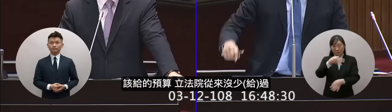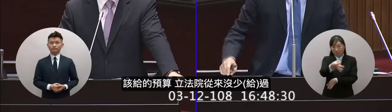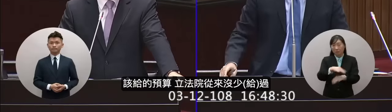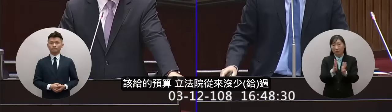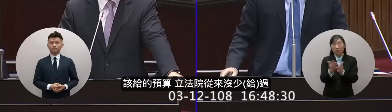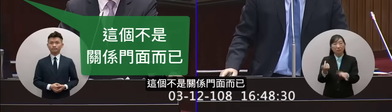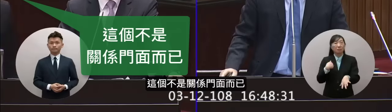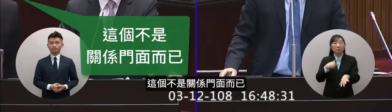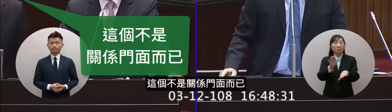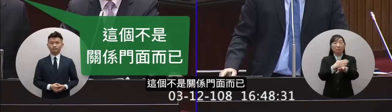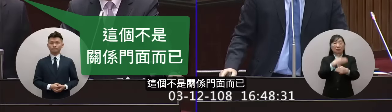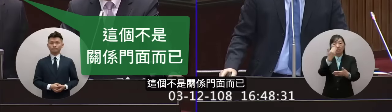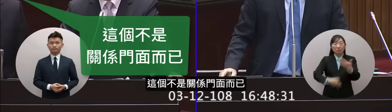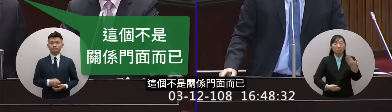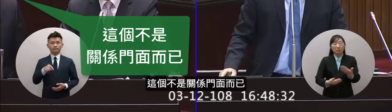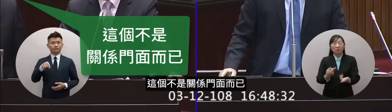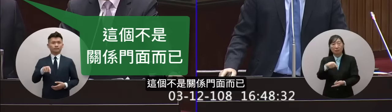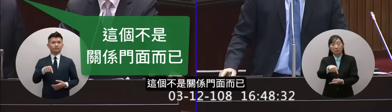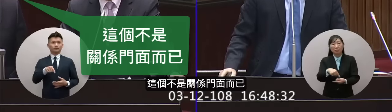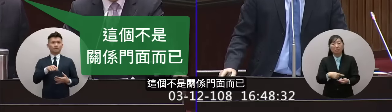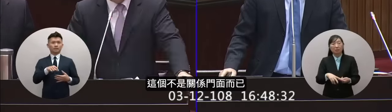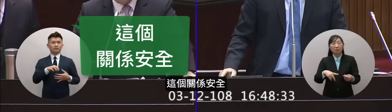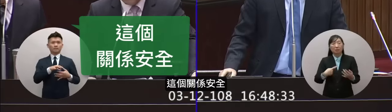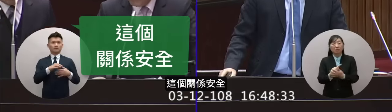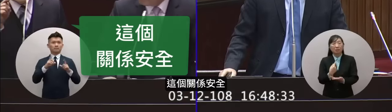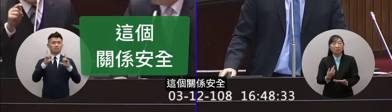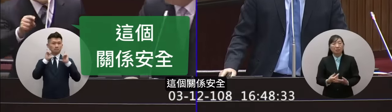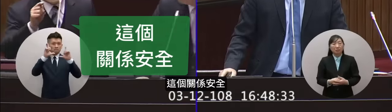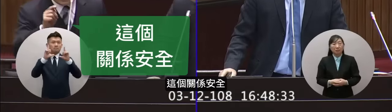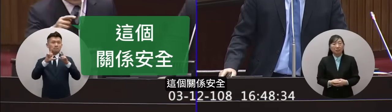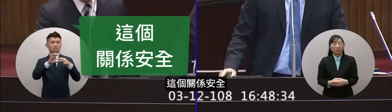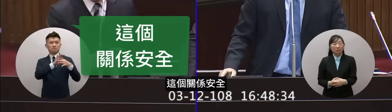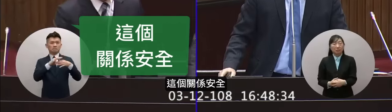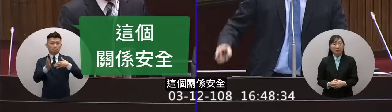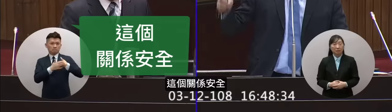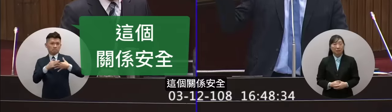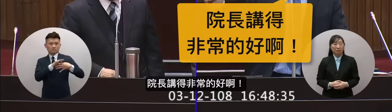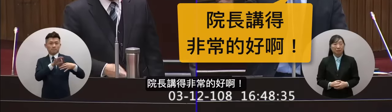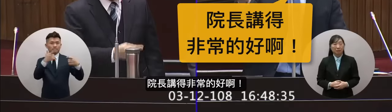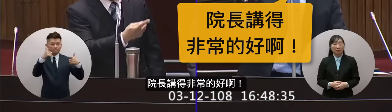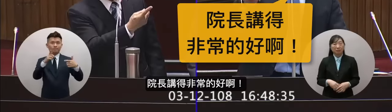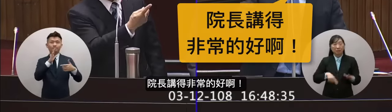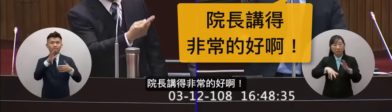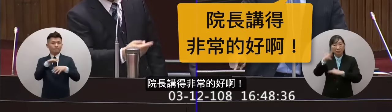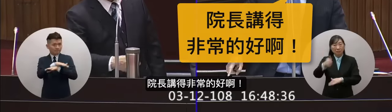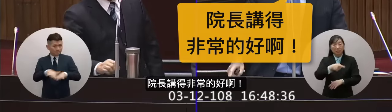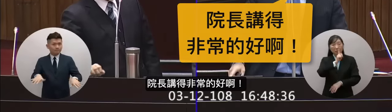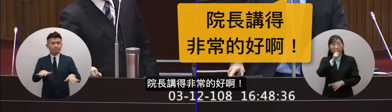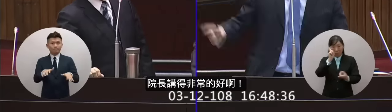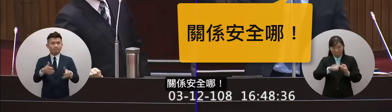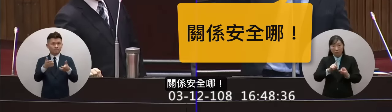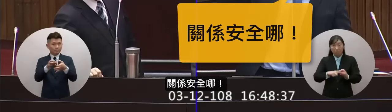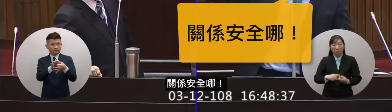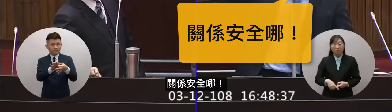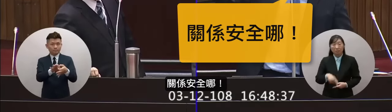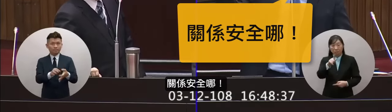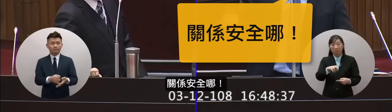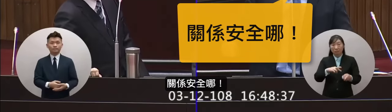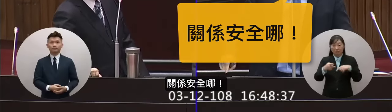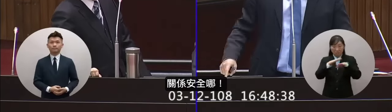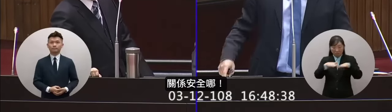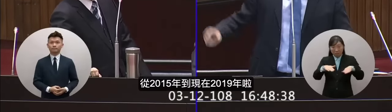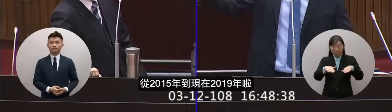没少过。 这个不是关心门面而已，这个关系安全、 啊、院长讲得非常的好啊，关